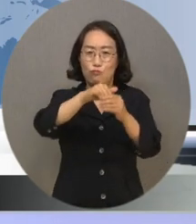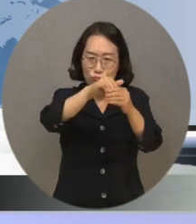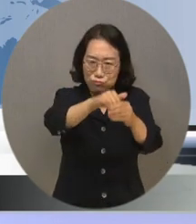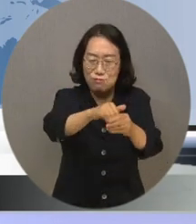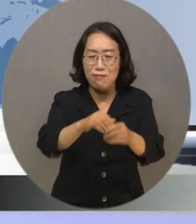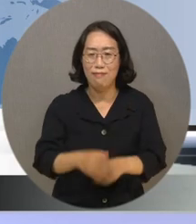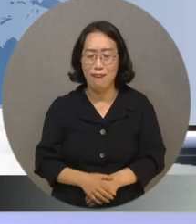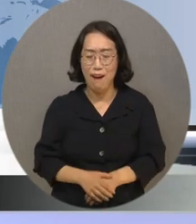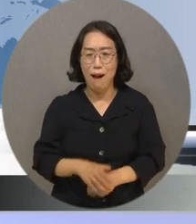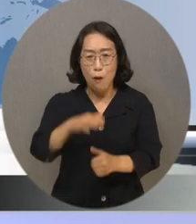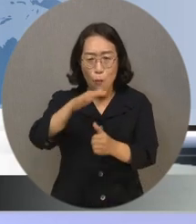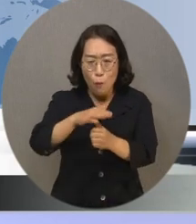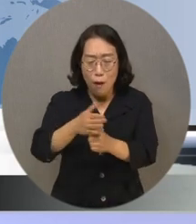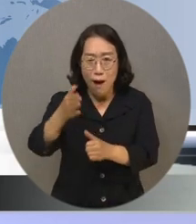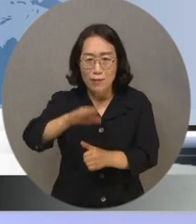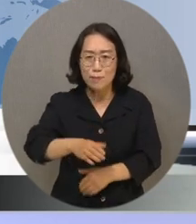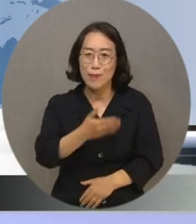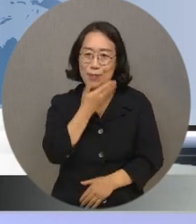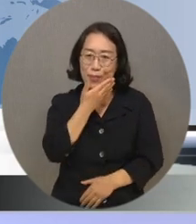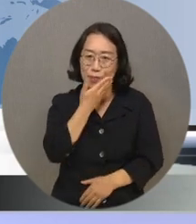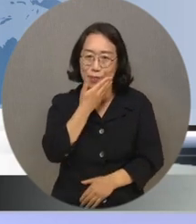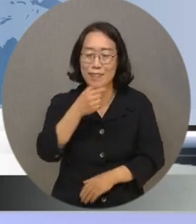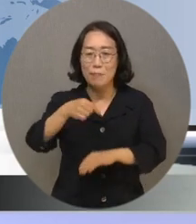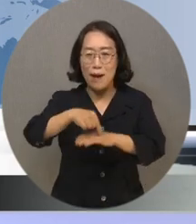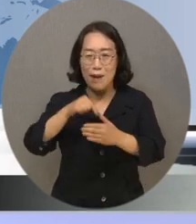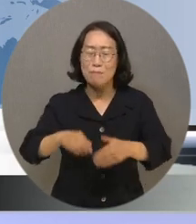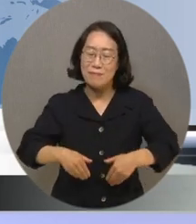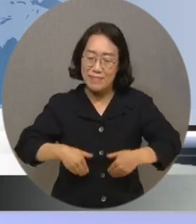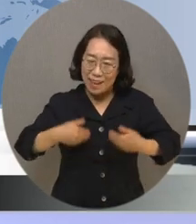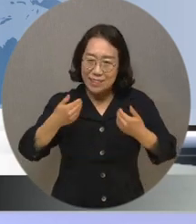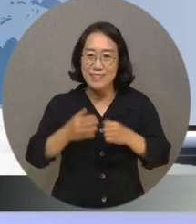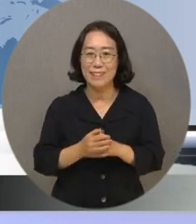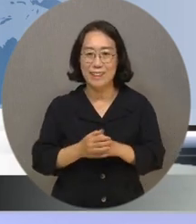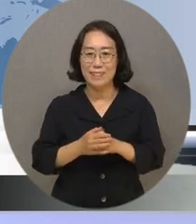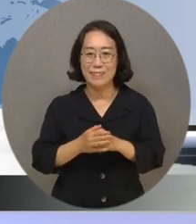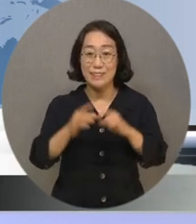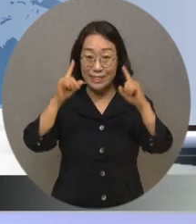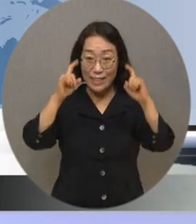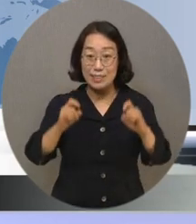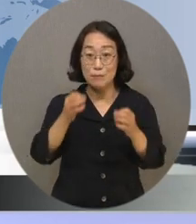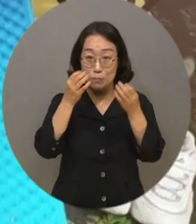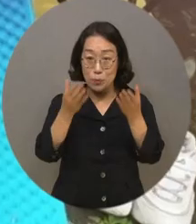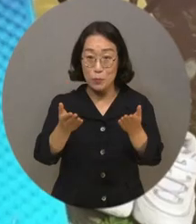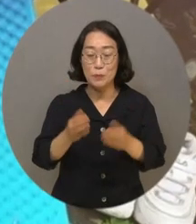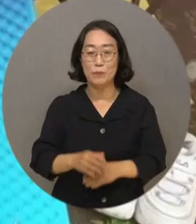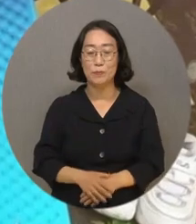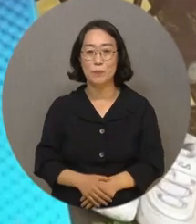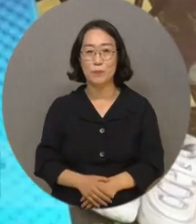고사리 손으로 전한 따뜻한 마음인데요. 한컷의 사진으로 만나보시죠.